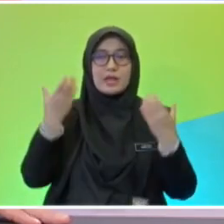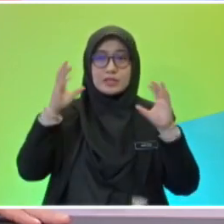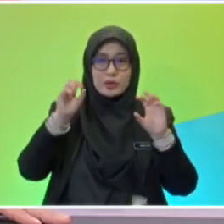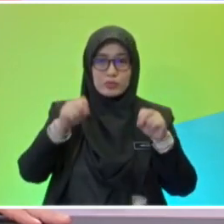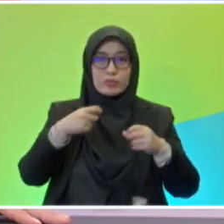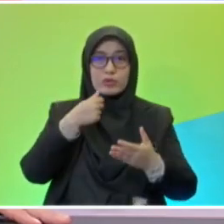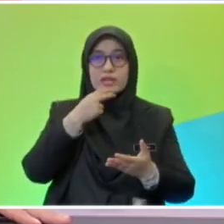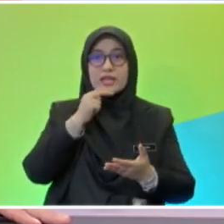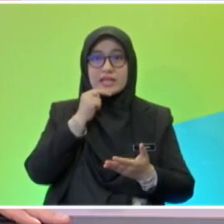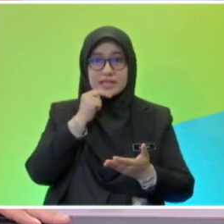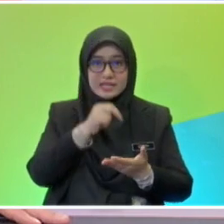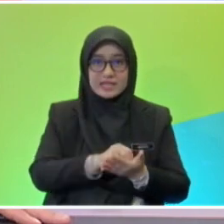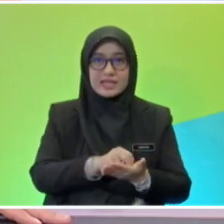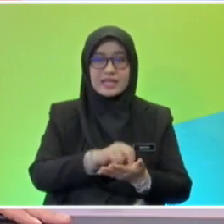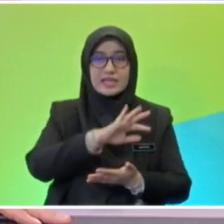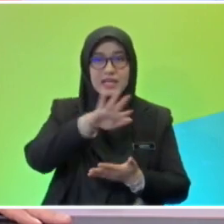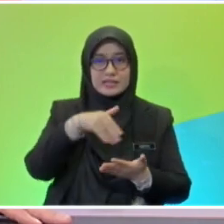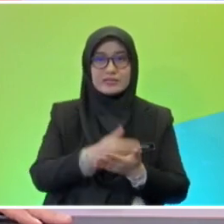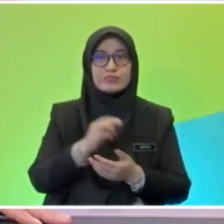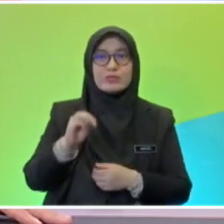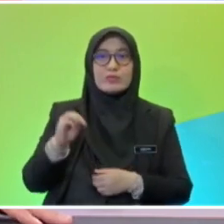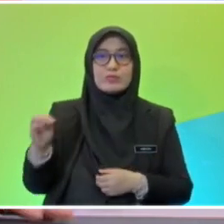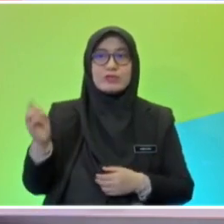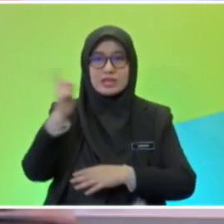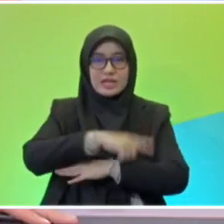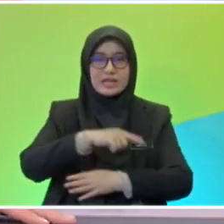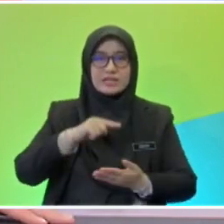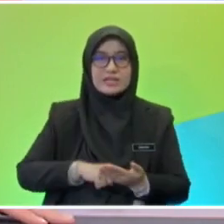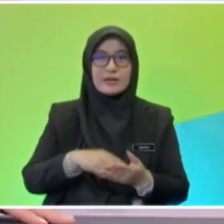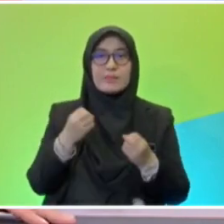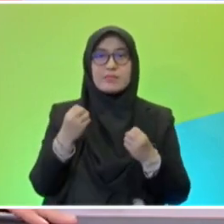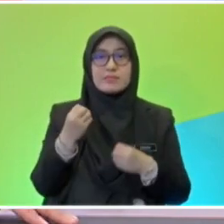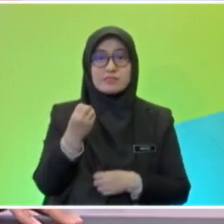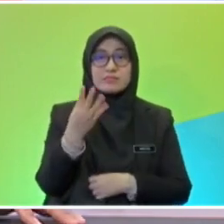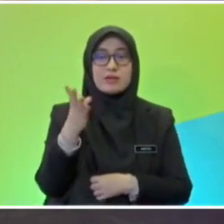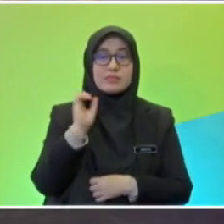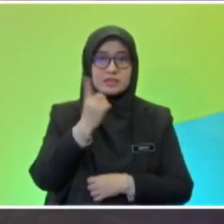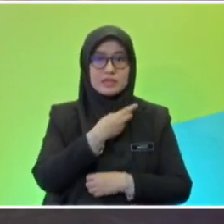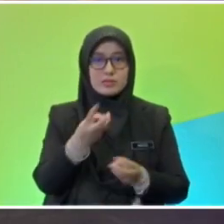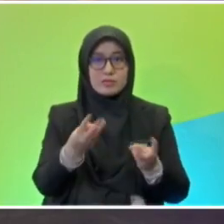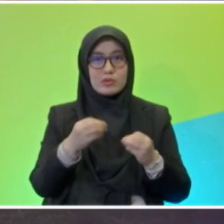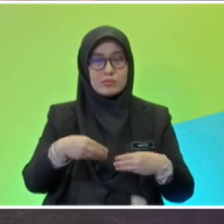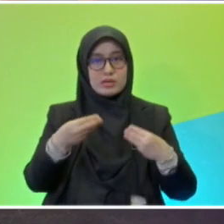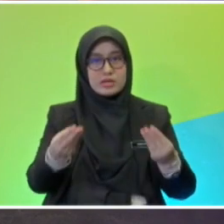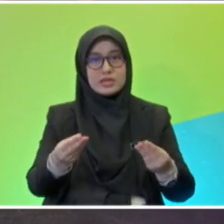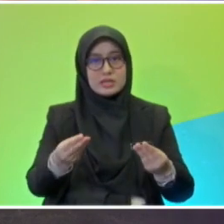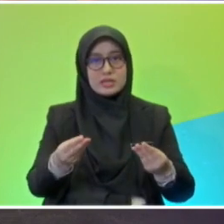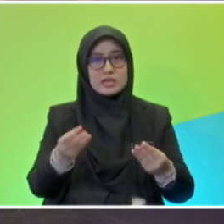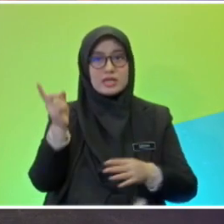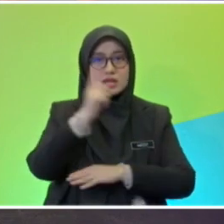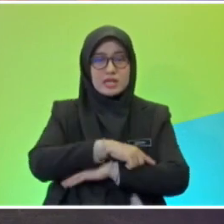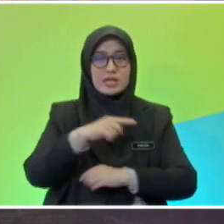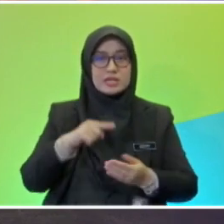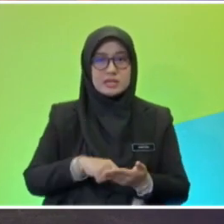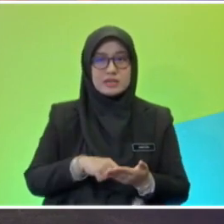telah juga mengambil bagian di dalam Kitab penyebab ini berapakah kita penilaian kita saya